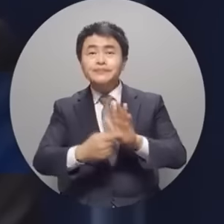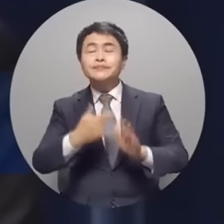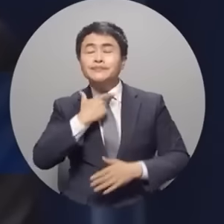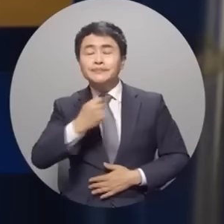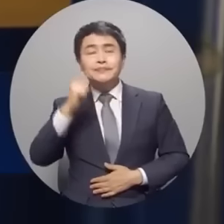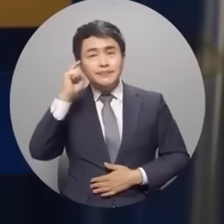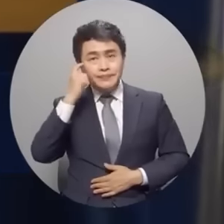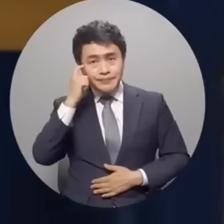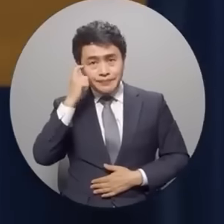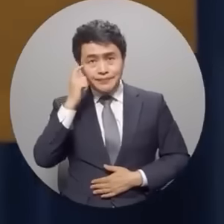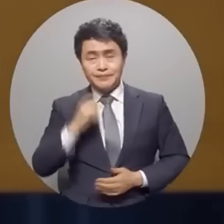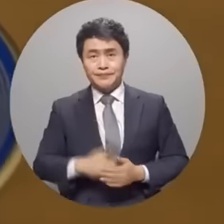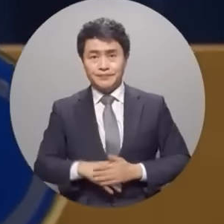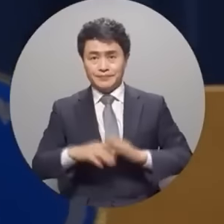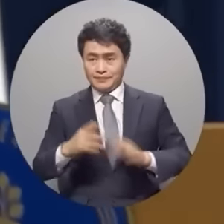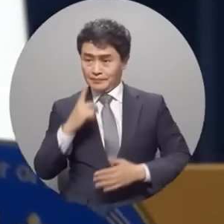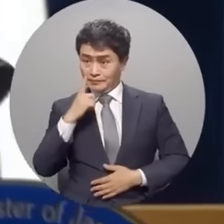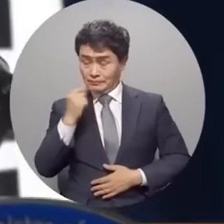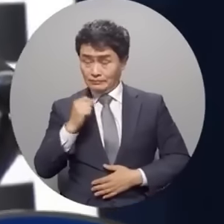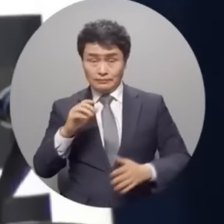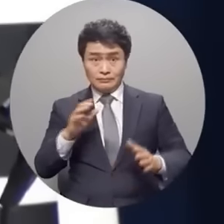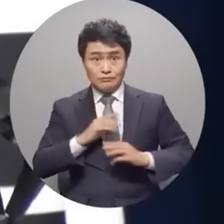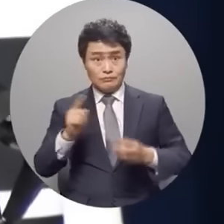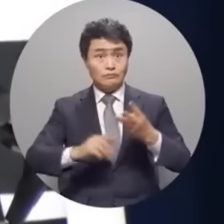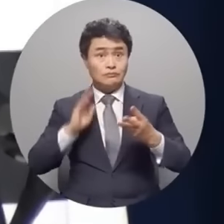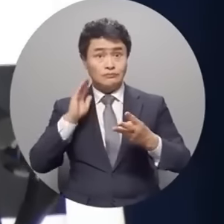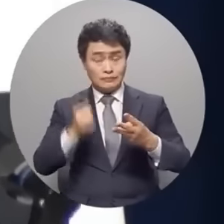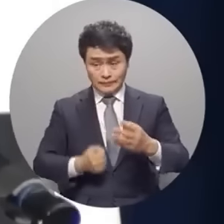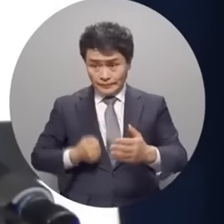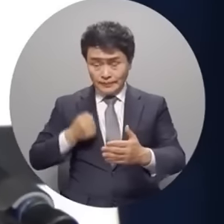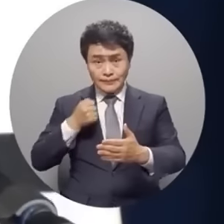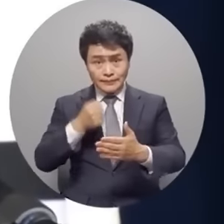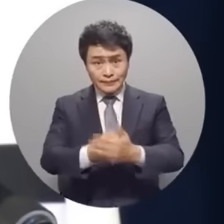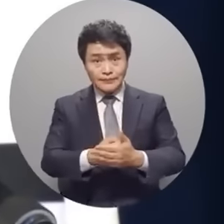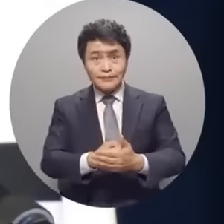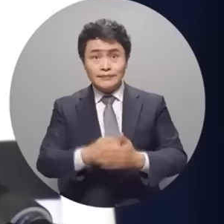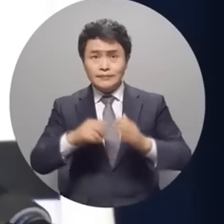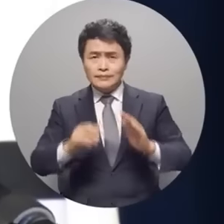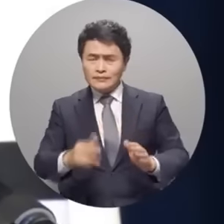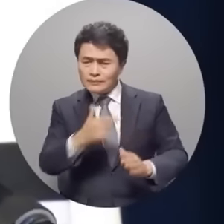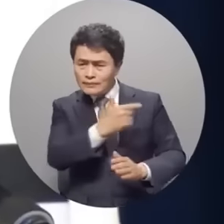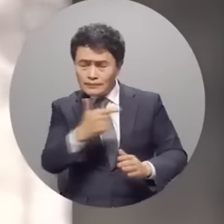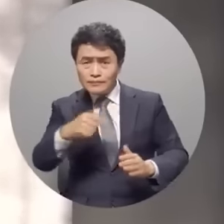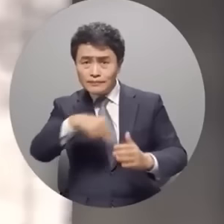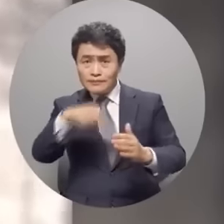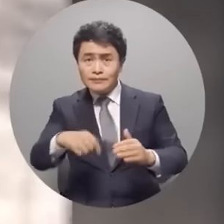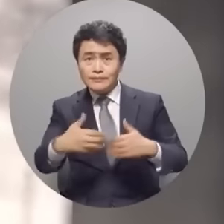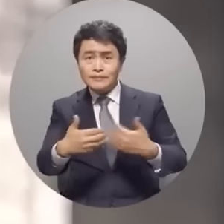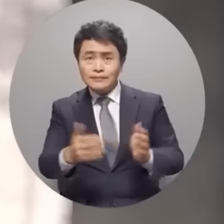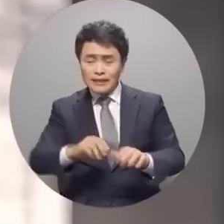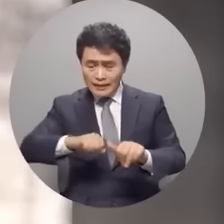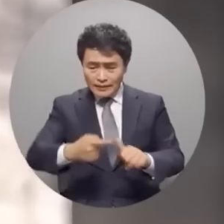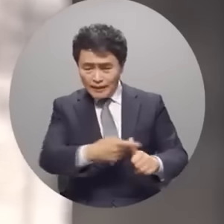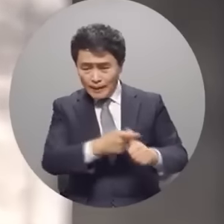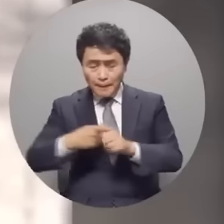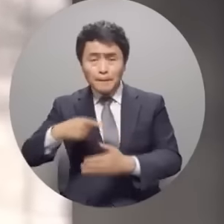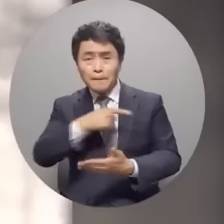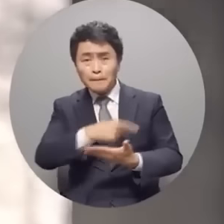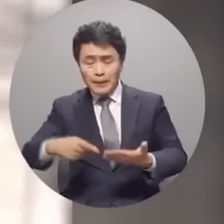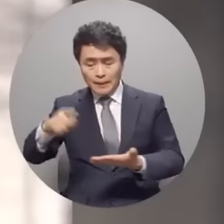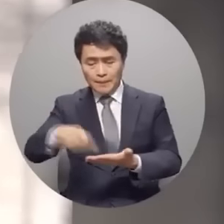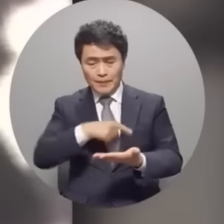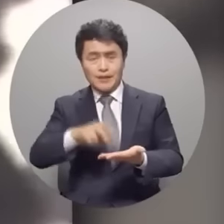表したいと思います. 일본도 논란 윤 대통령 결단의 시작은 최대 쟁점이었던 강제징용 피해자 배상